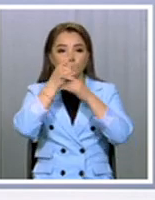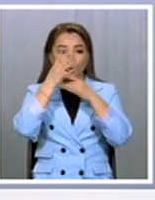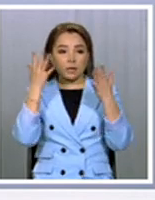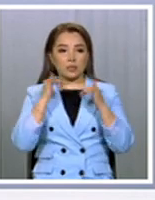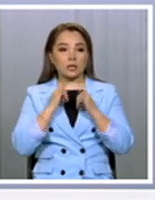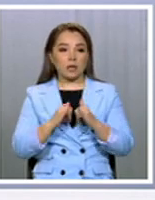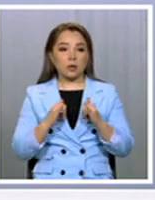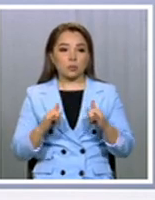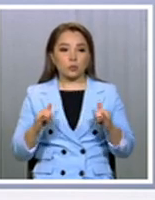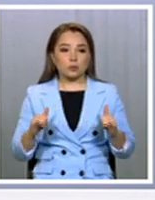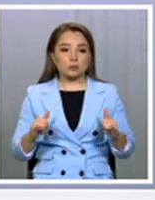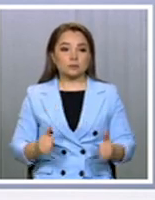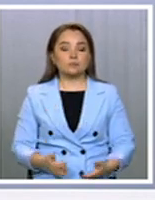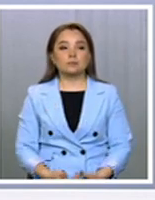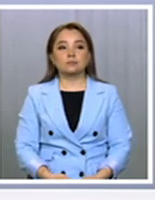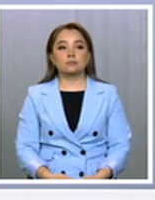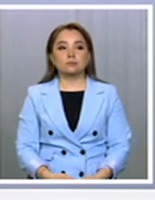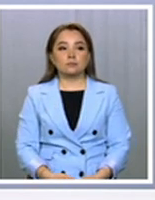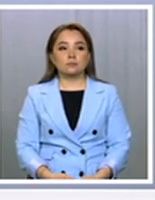дамуы.